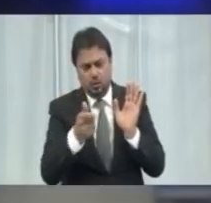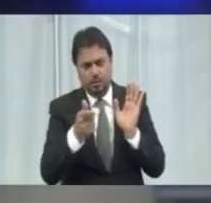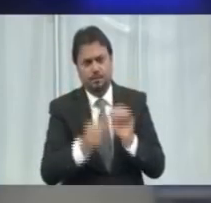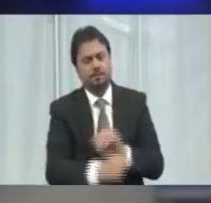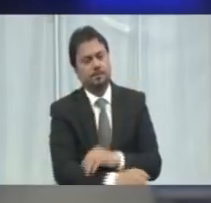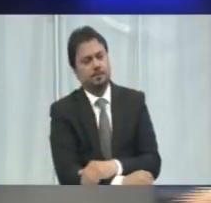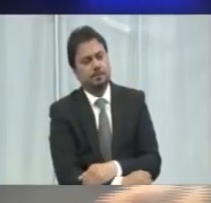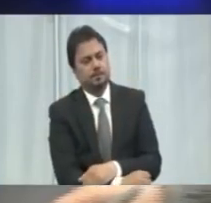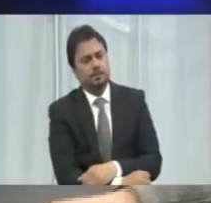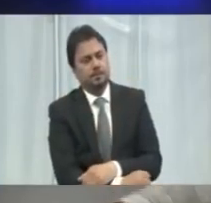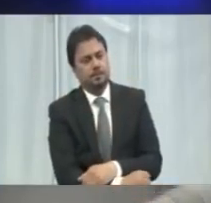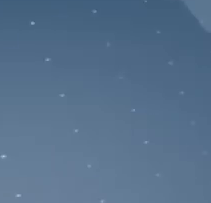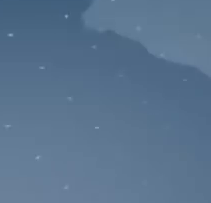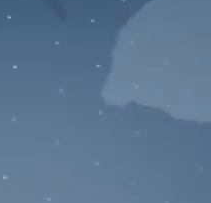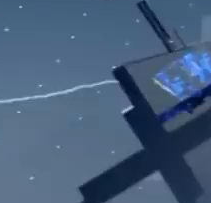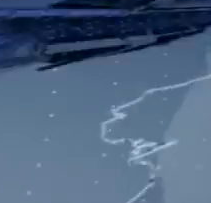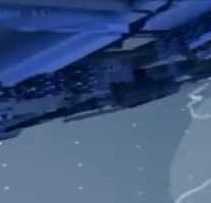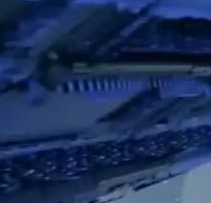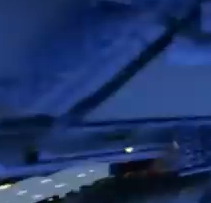هذه التوضيحات.